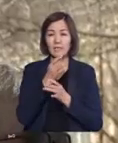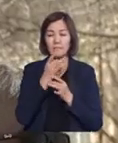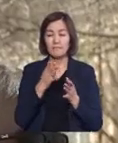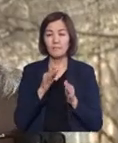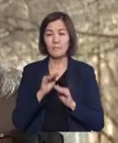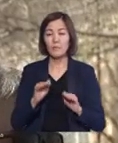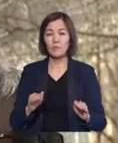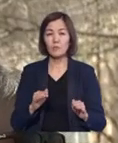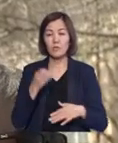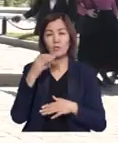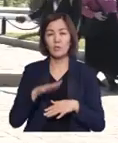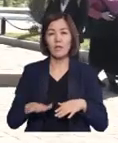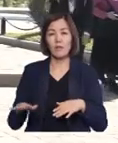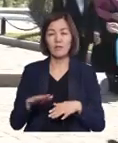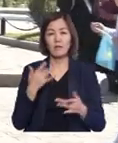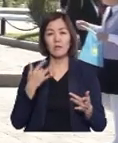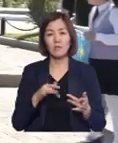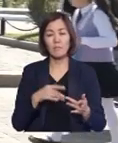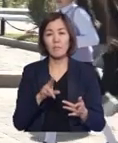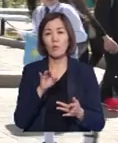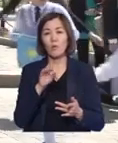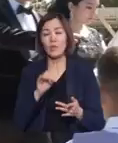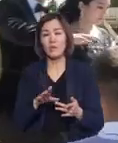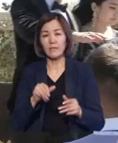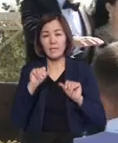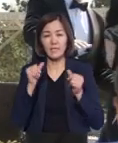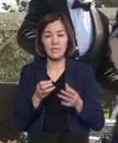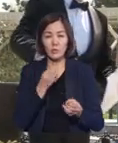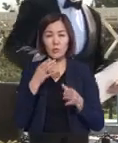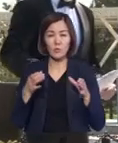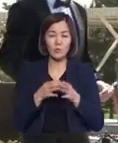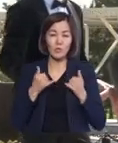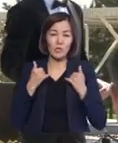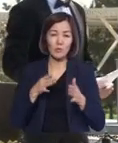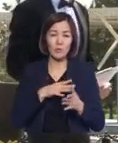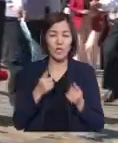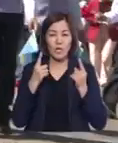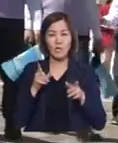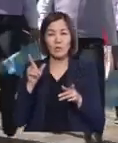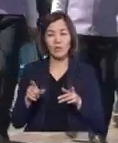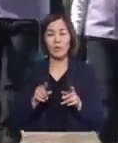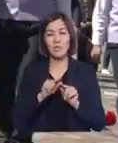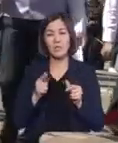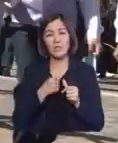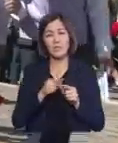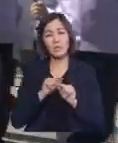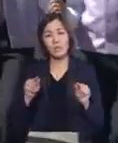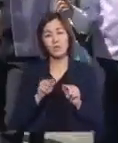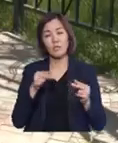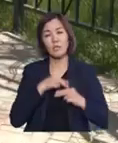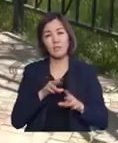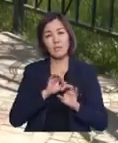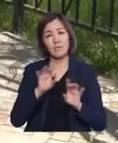оқушылар орталық алаңдағы Жамбыл Жабаев пен Дінмұхамед Қонаевтың ескерткішіне гүл шоқтарын қойды. Тау тұлғалардың есімін ұлықтап, ерен еңбегін еске